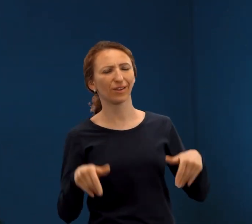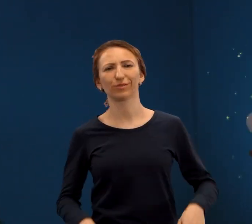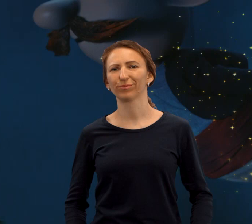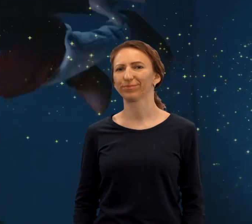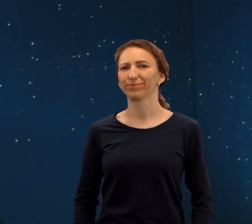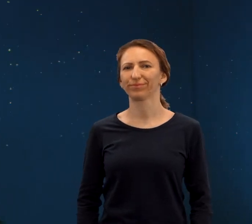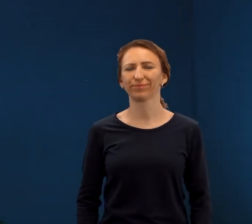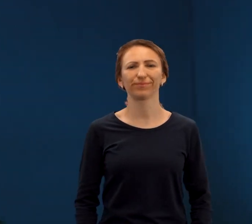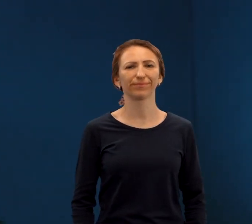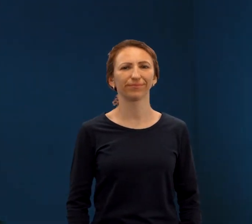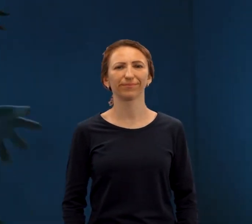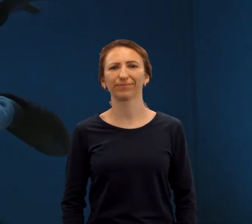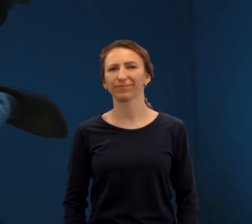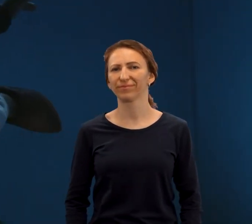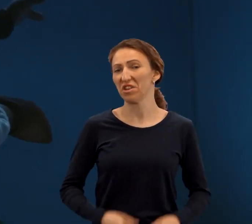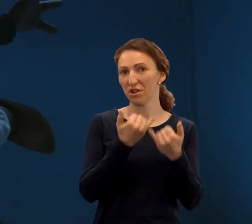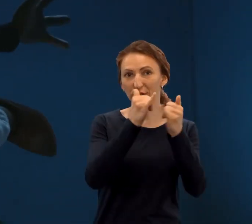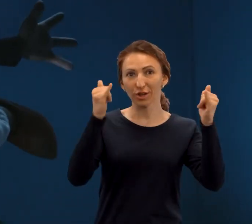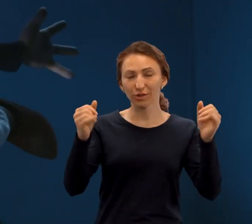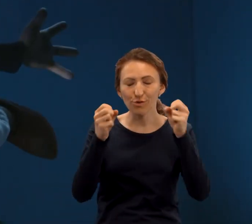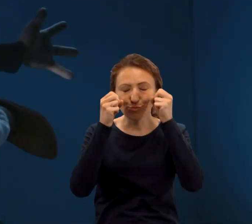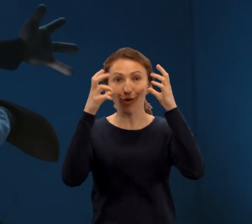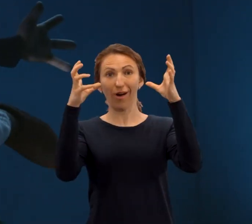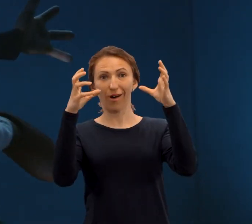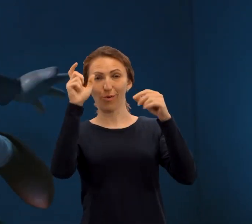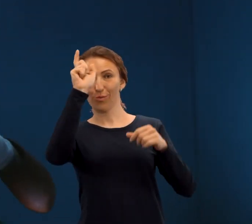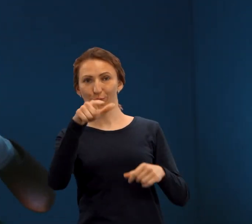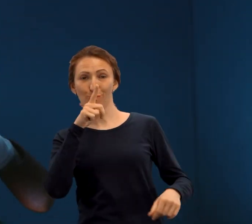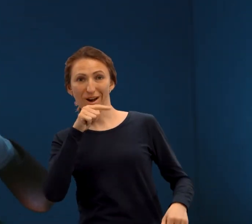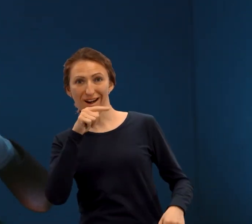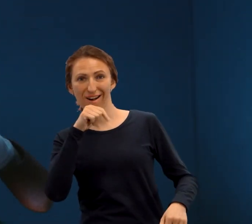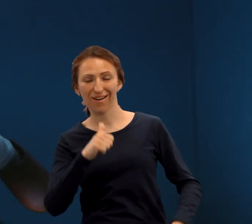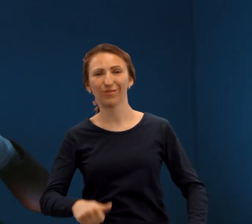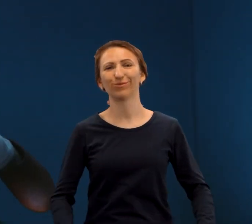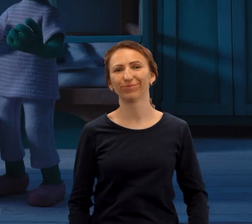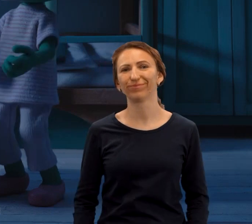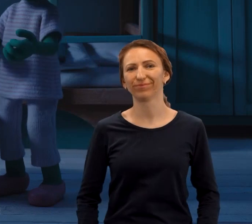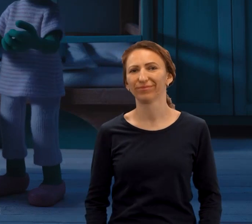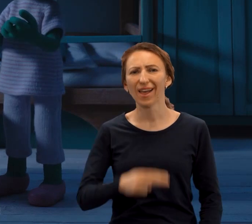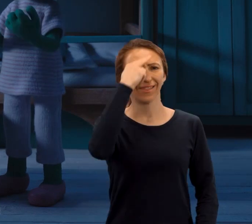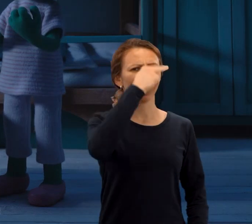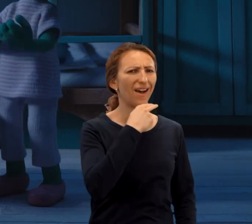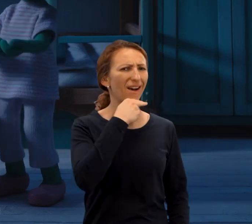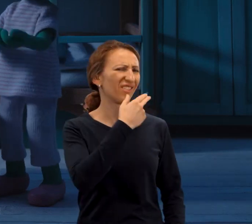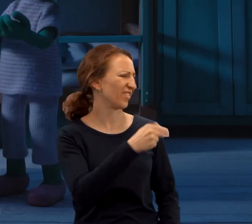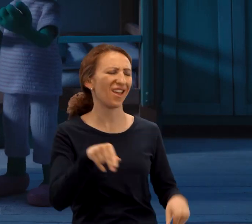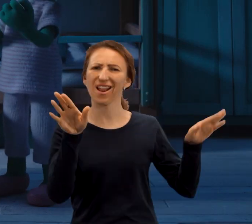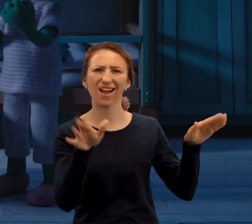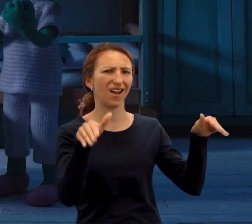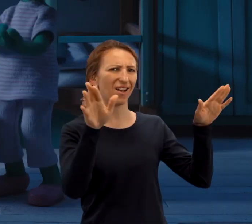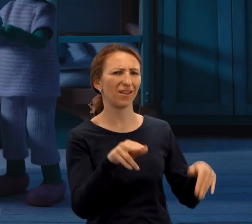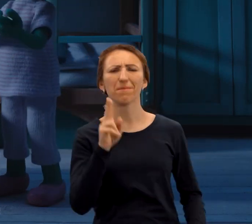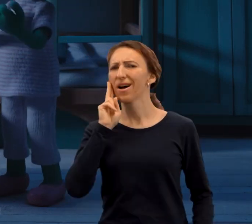Nikt tego nie zrozumie Nie lata tata